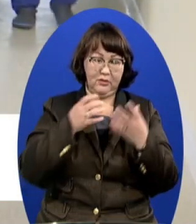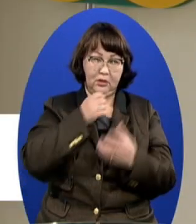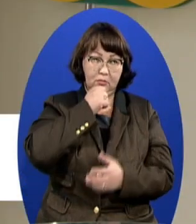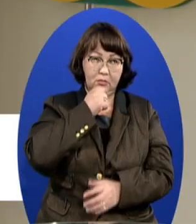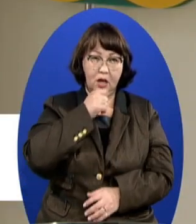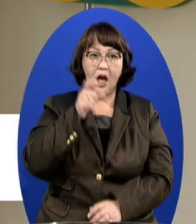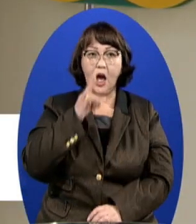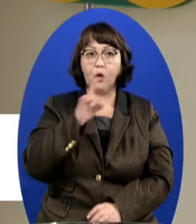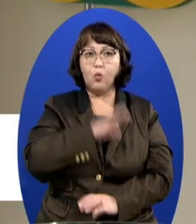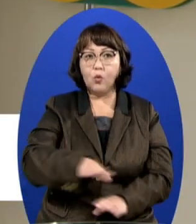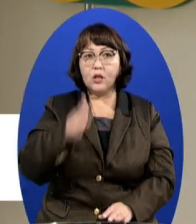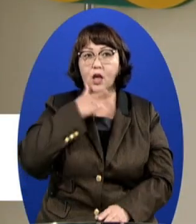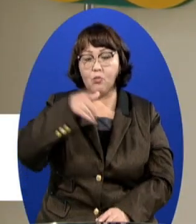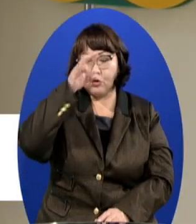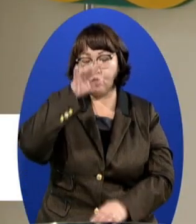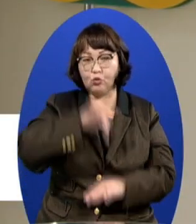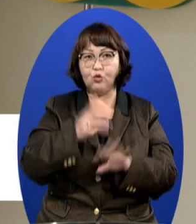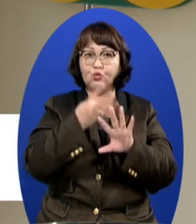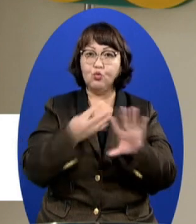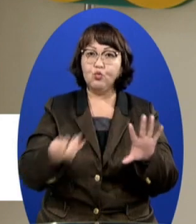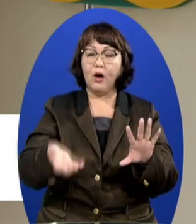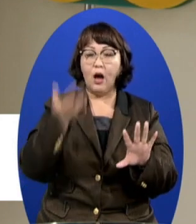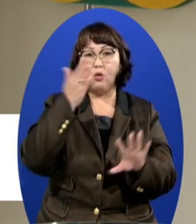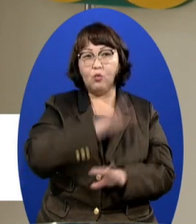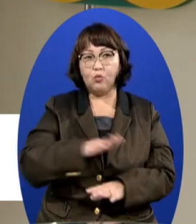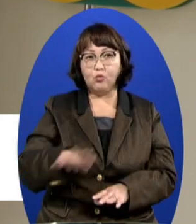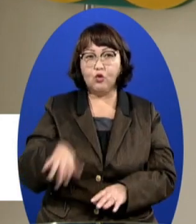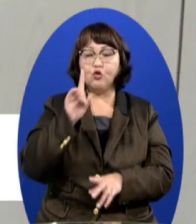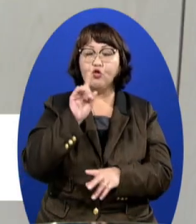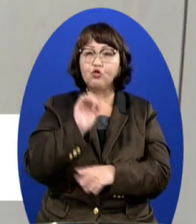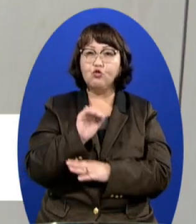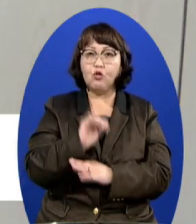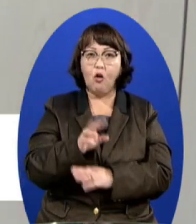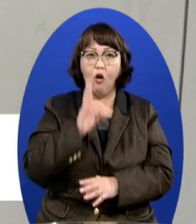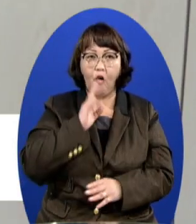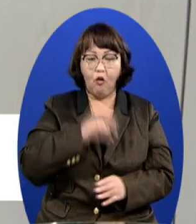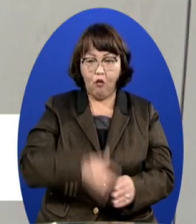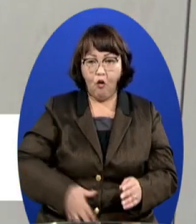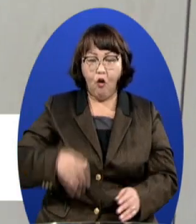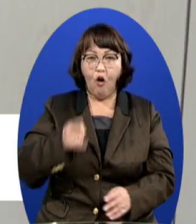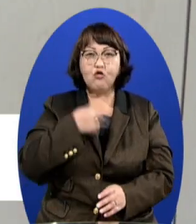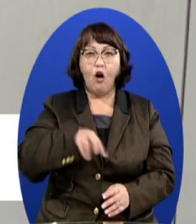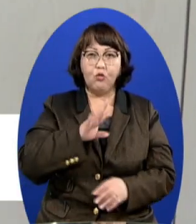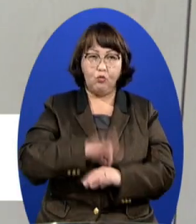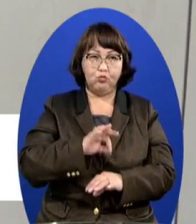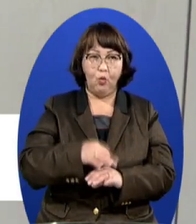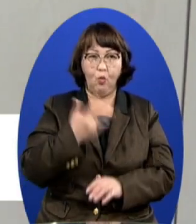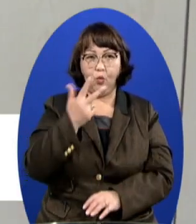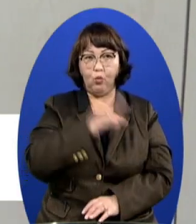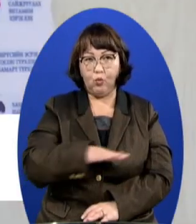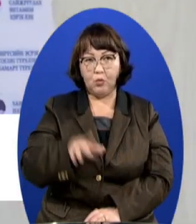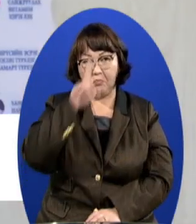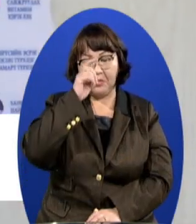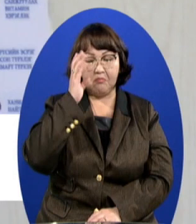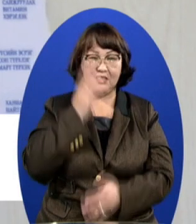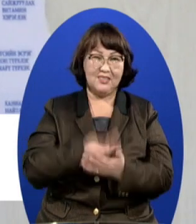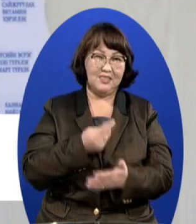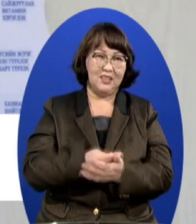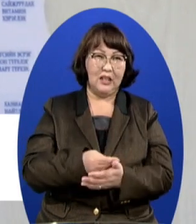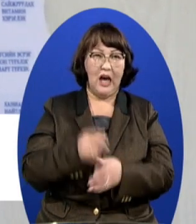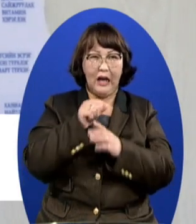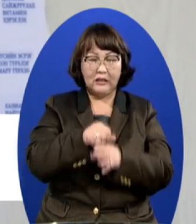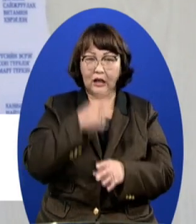байна. Өөрөөр хэлбэл өдөрт хоол боловсруулах эргэтний эмгэгтээ 3 хүүхэд эмнэлэгт хэвтдэг гэсэн үг. Яг энэ тасгийн хувьд ачаалл нь